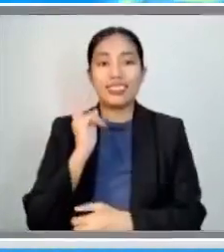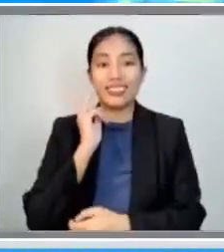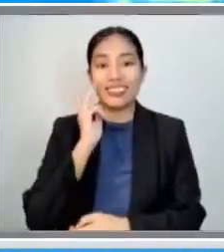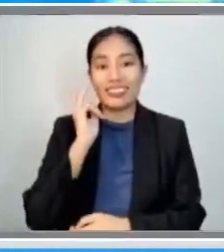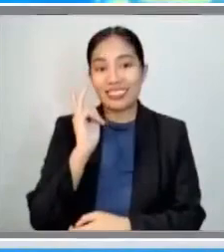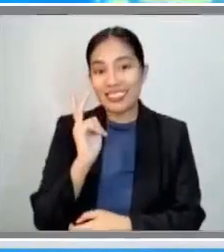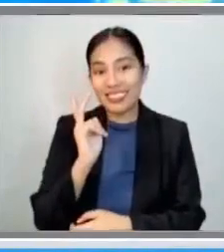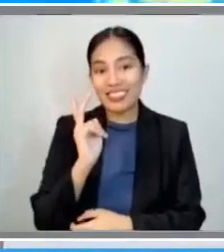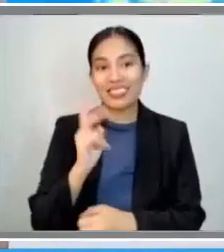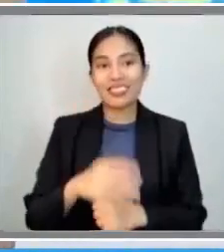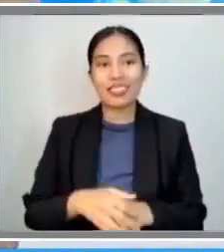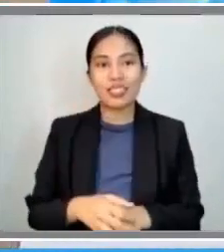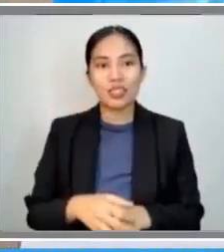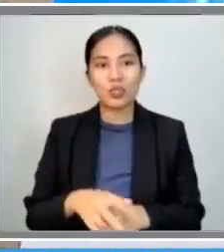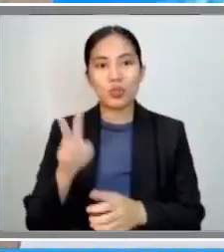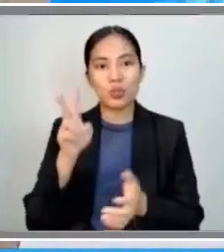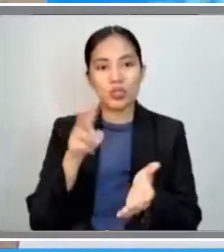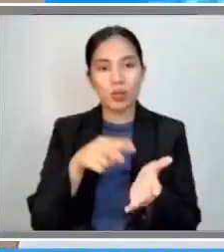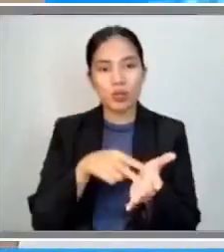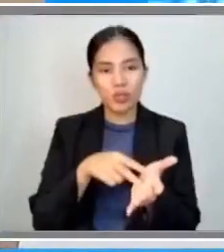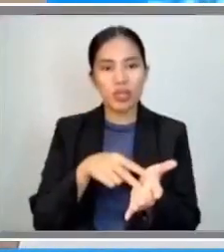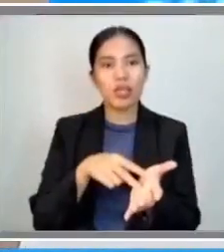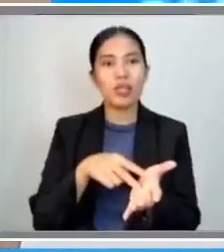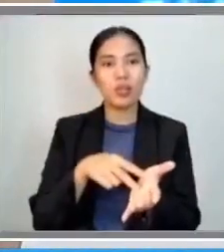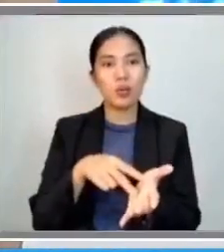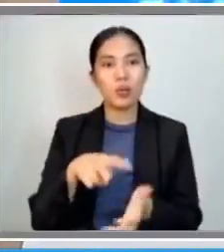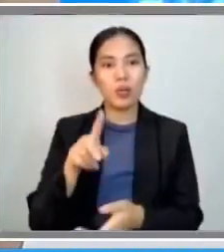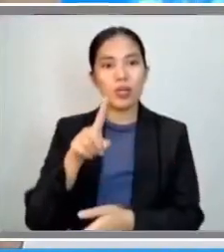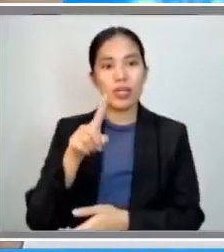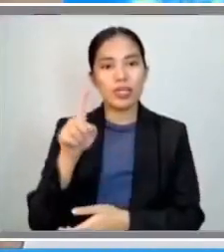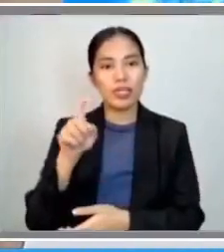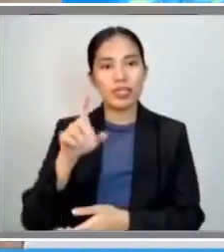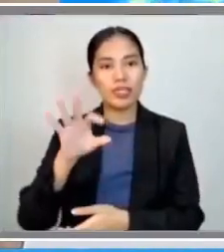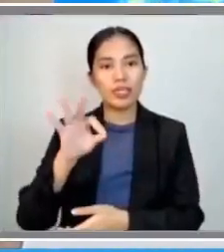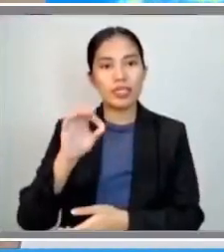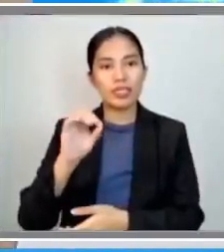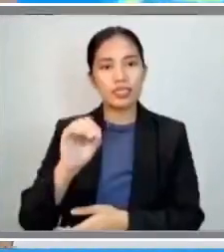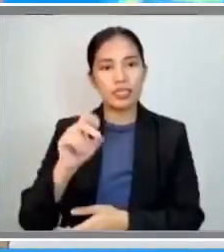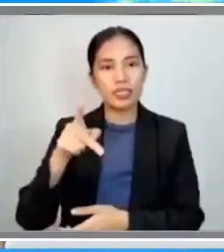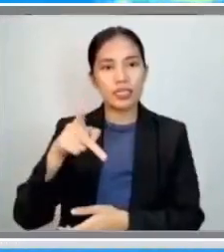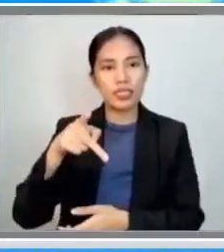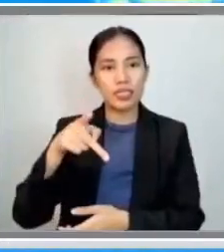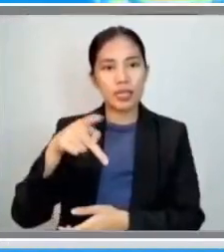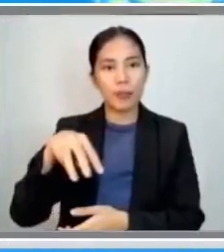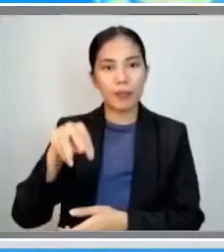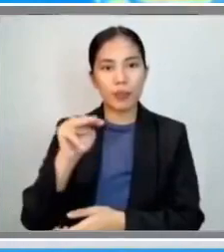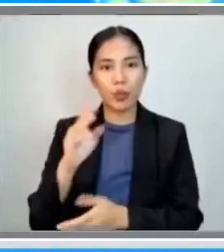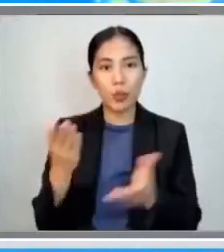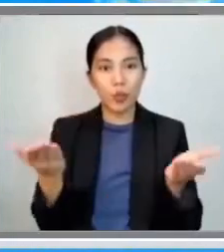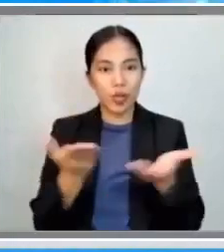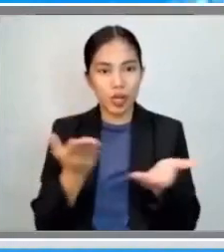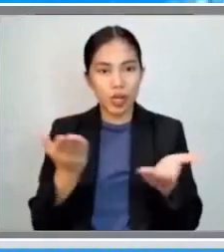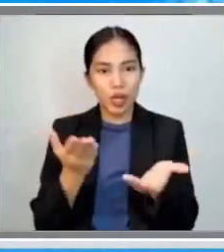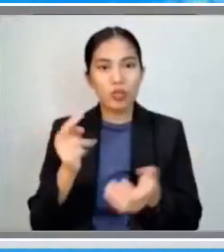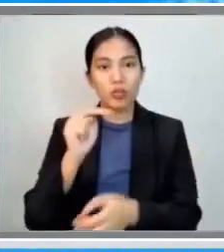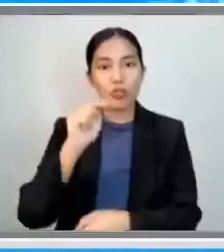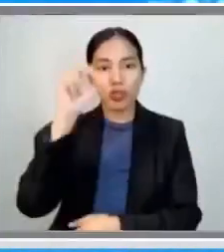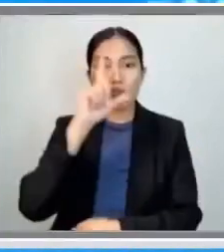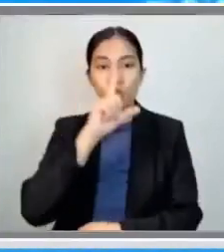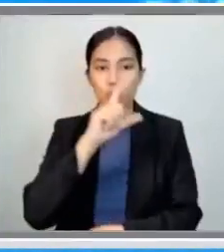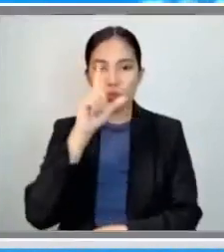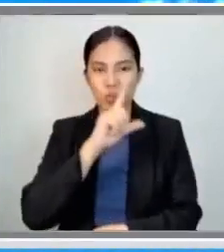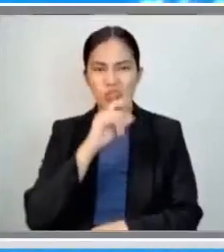layong 2,190 kilometers silangan ng extreme northern Luzon. May lakas nga ito na nasa